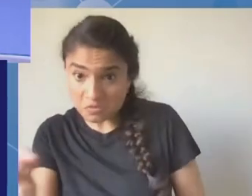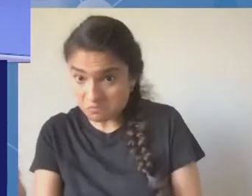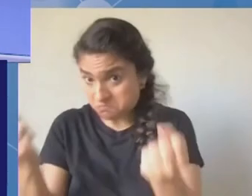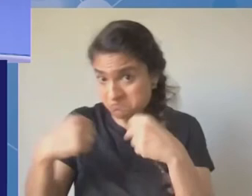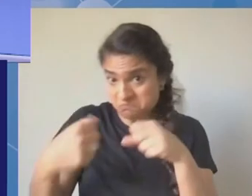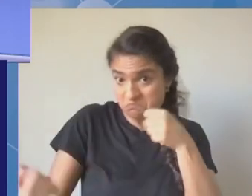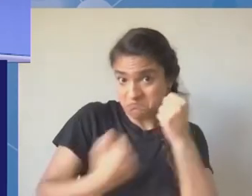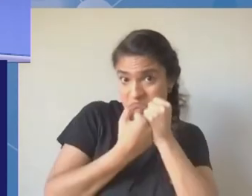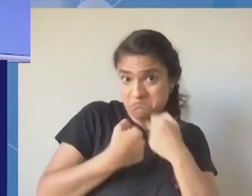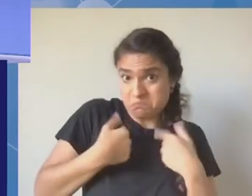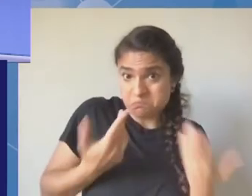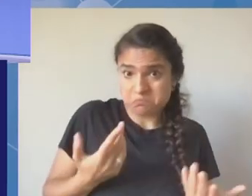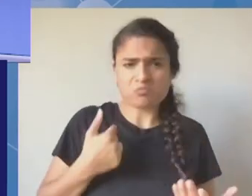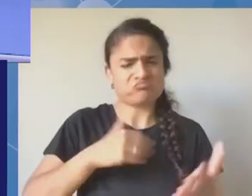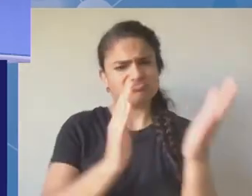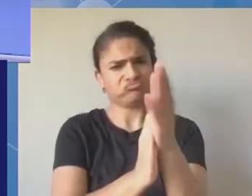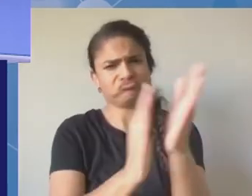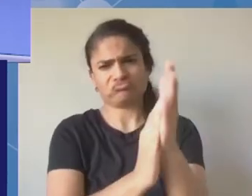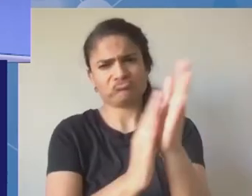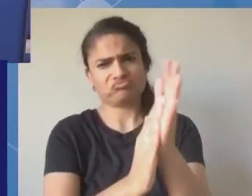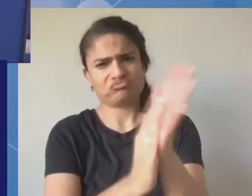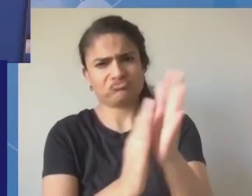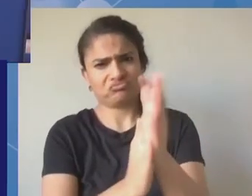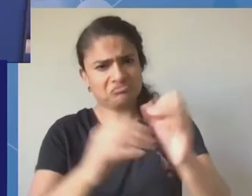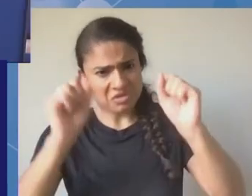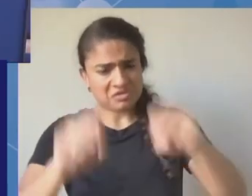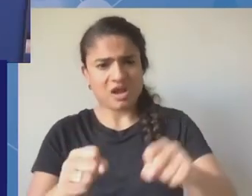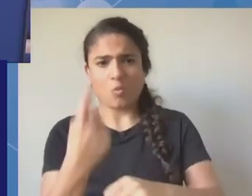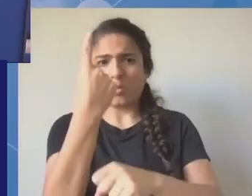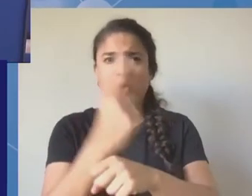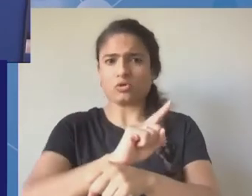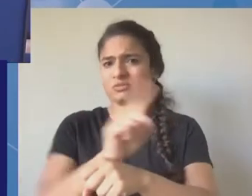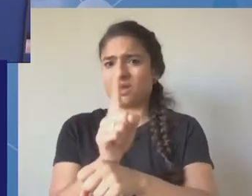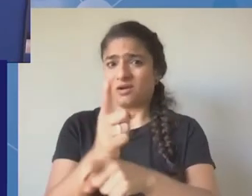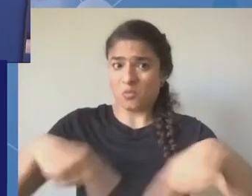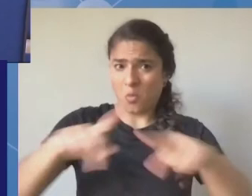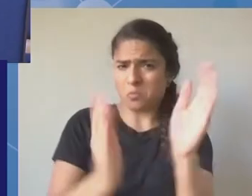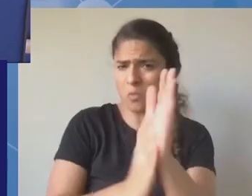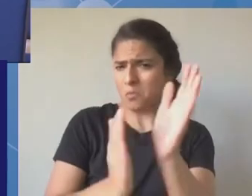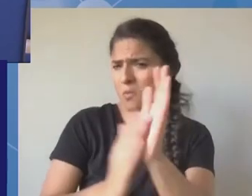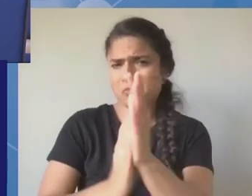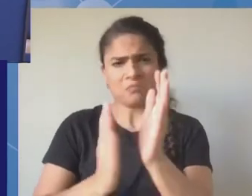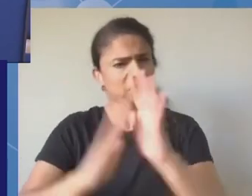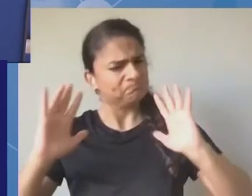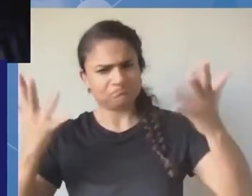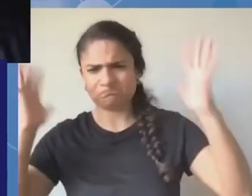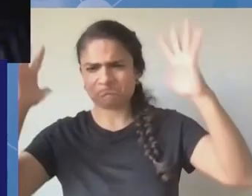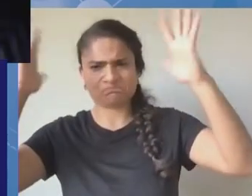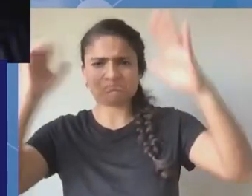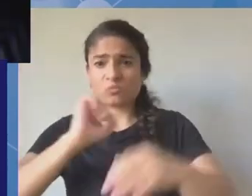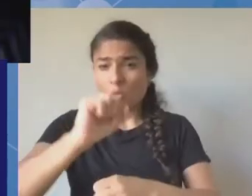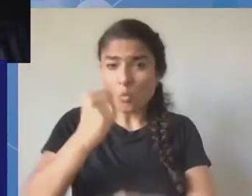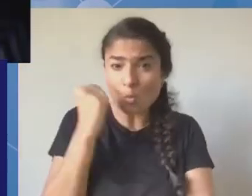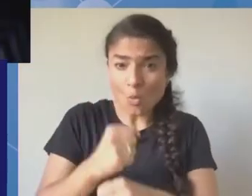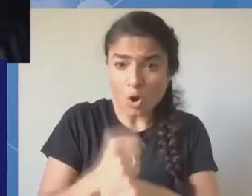个变化，对吧？所以我请求大家给他们鼓掌，给所有的这个机